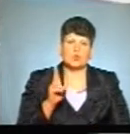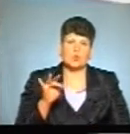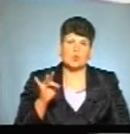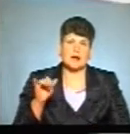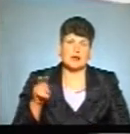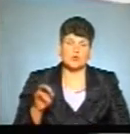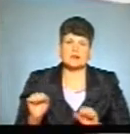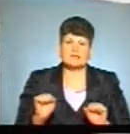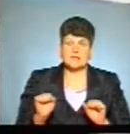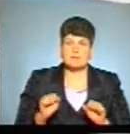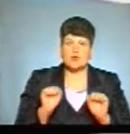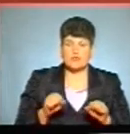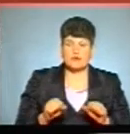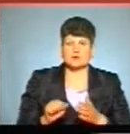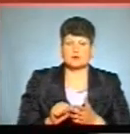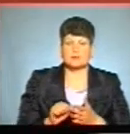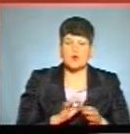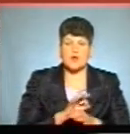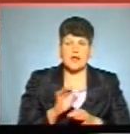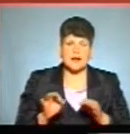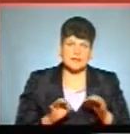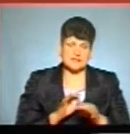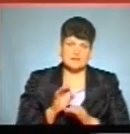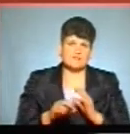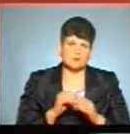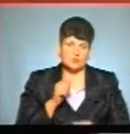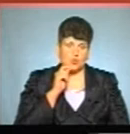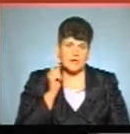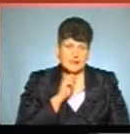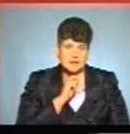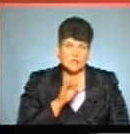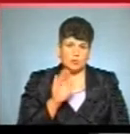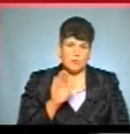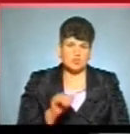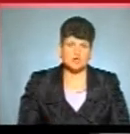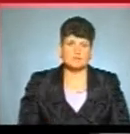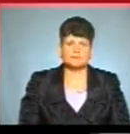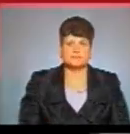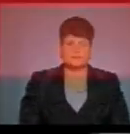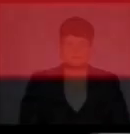правових проєктів Тернопільського обласного осередку Комітету виборців України. До побачення.